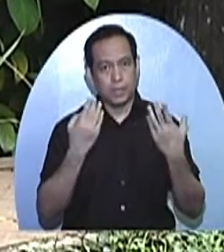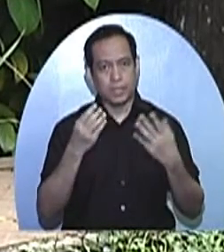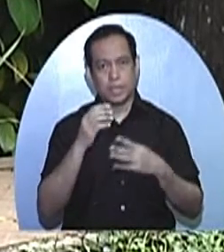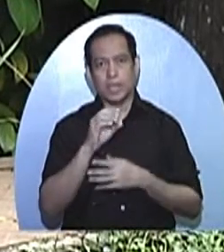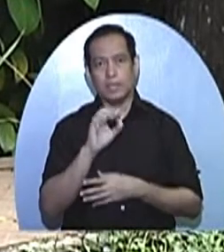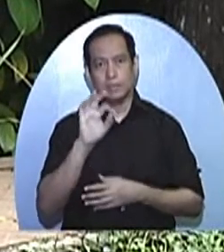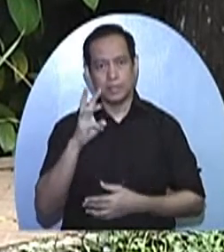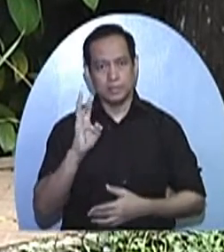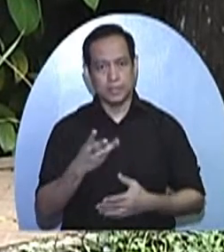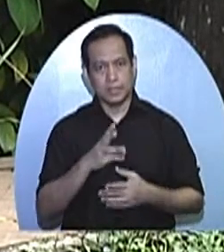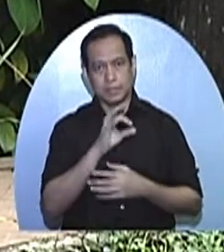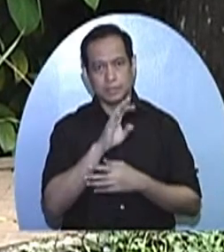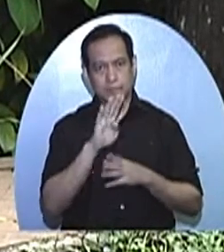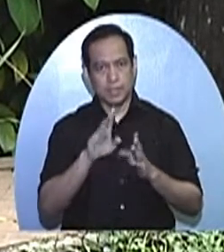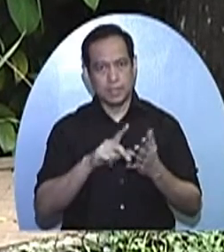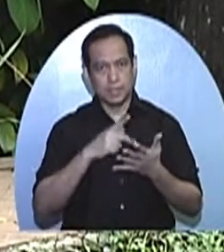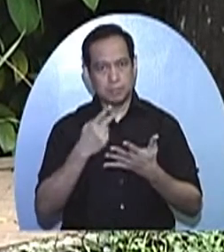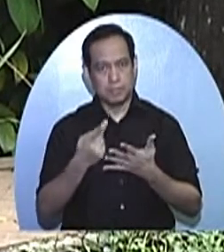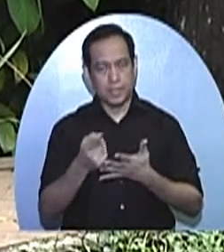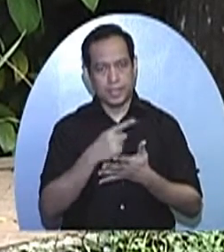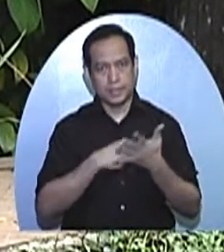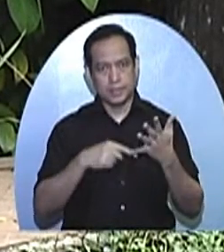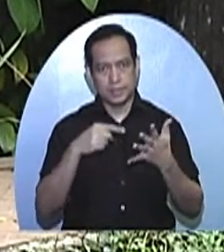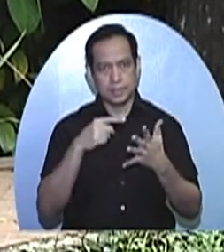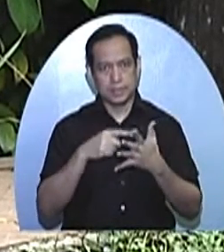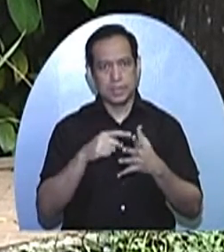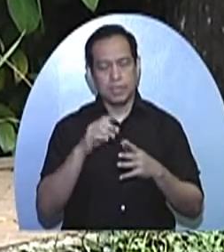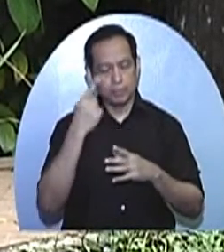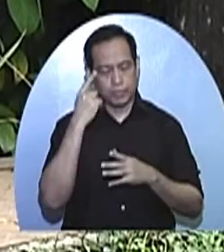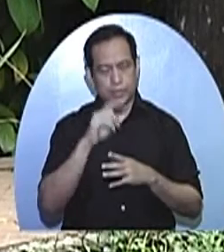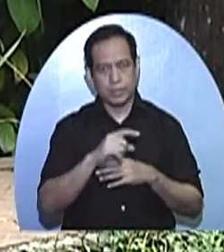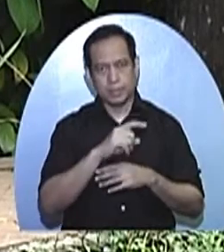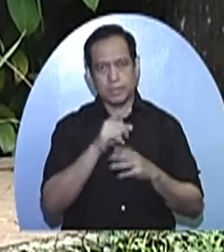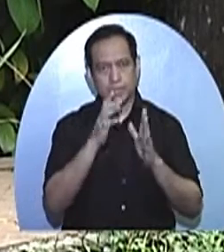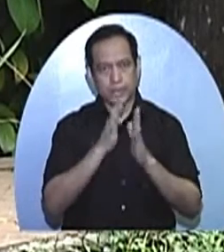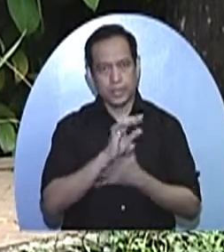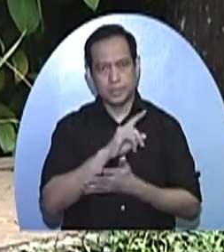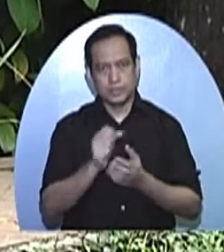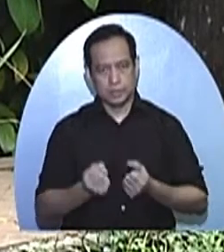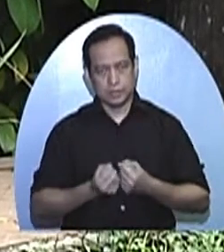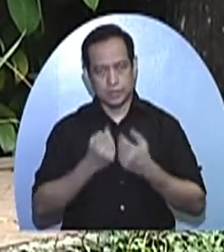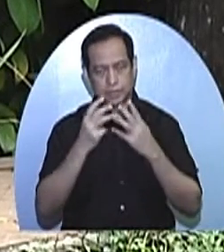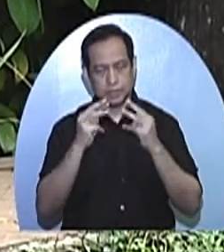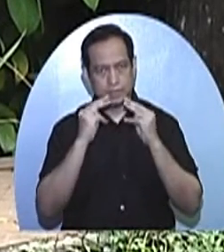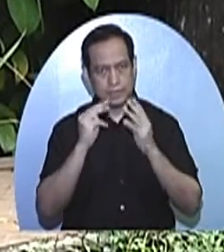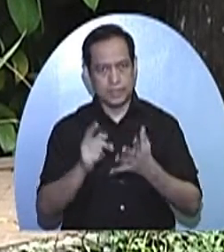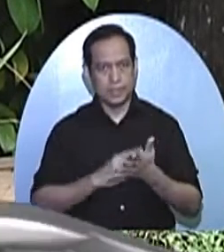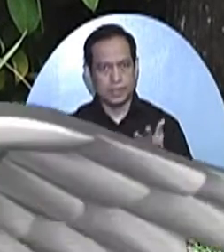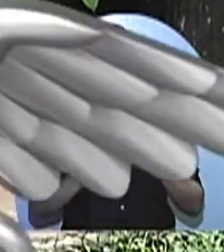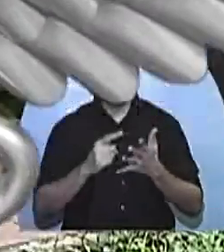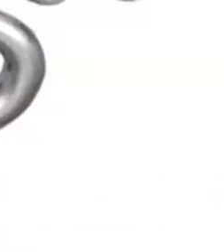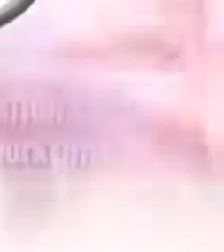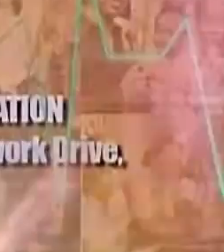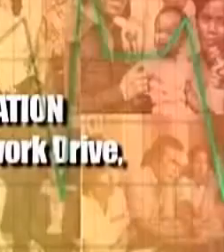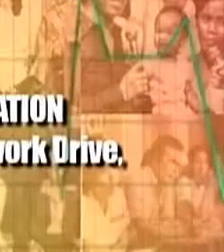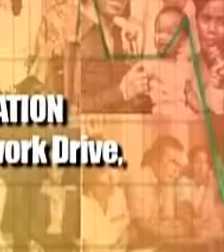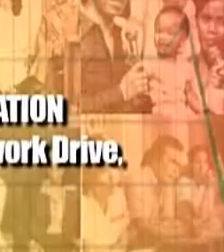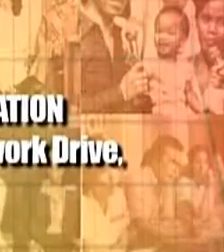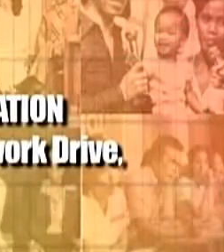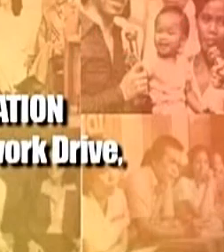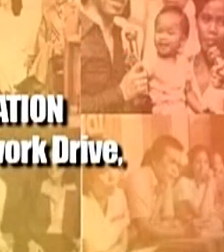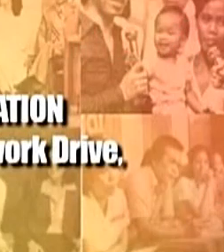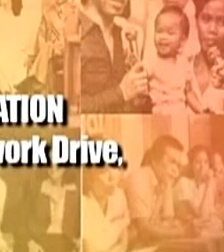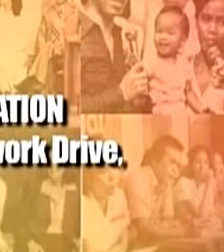official website, Facebook page at email account para sa inyong mga katanungan, suhestyon at donasyon. Ang